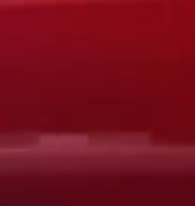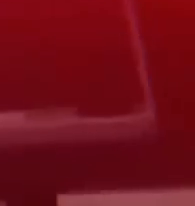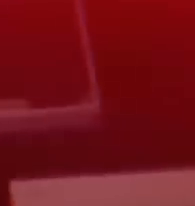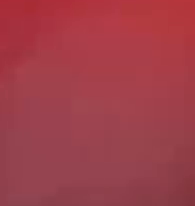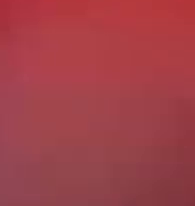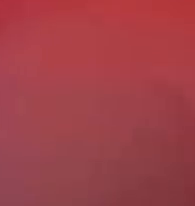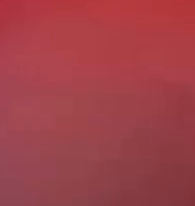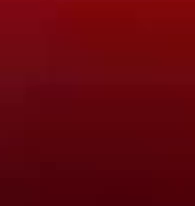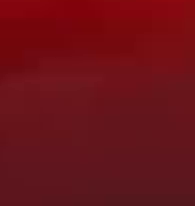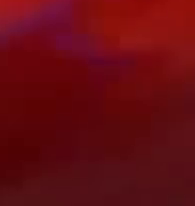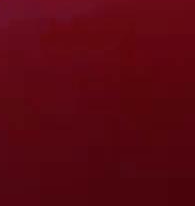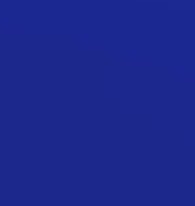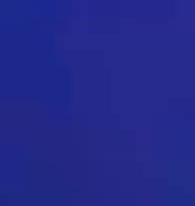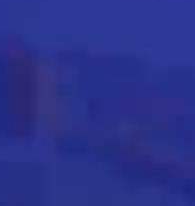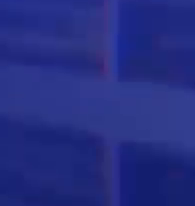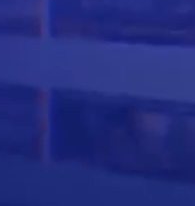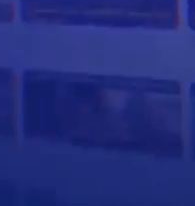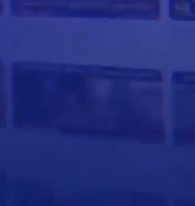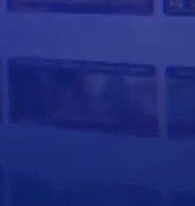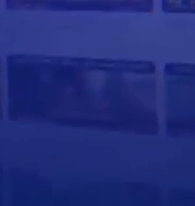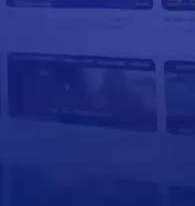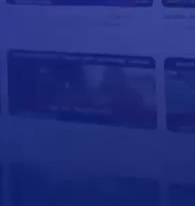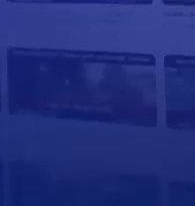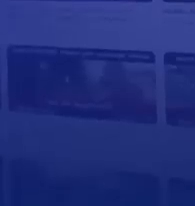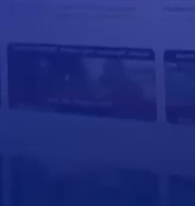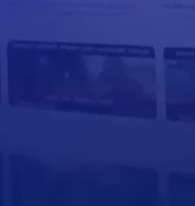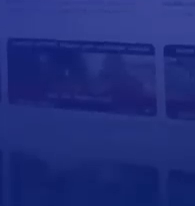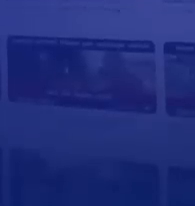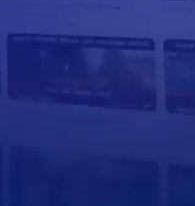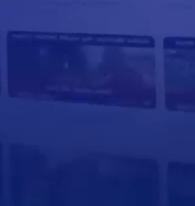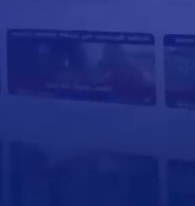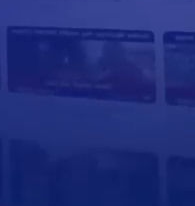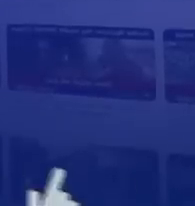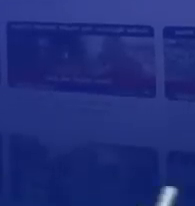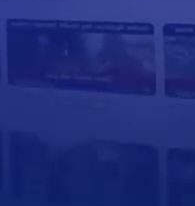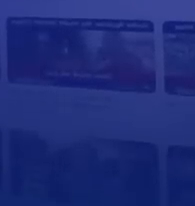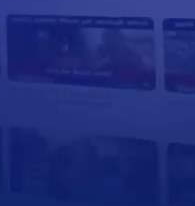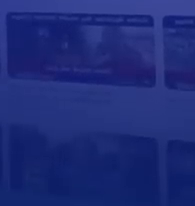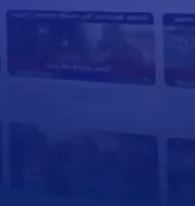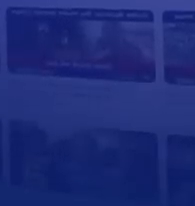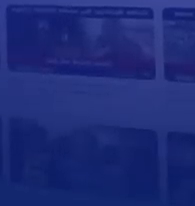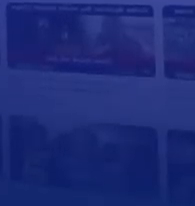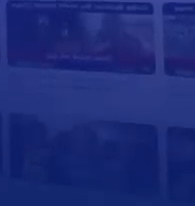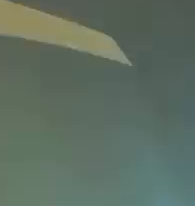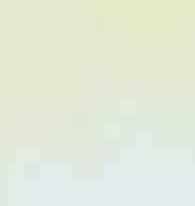රටේ ලෝකෙ සිදුවන උණුසුම් පුව දැනගන්න සියත නිවුස් YouTube channel එක අදම subscribe කරන්න.